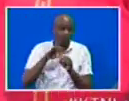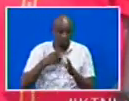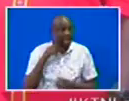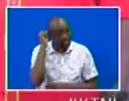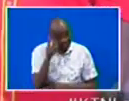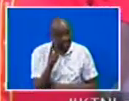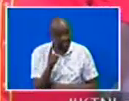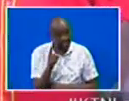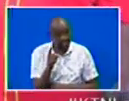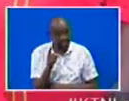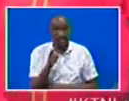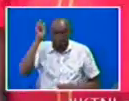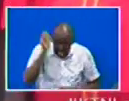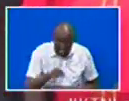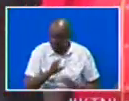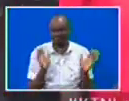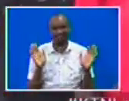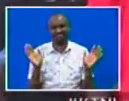Tunaelewana? Sio lazima.